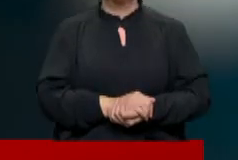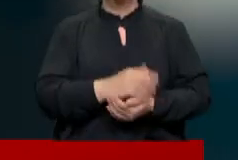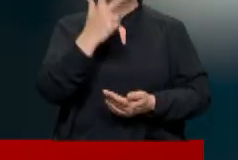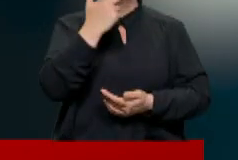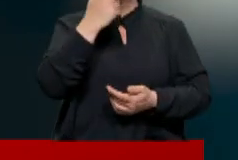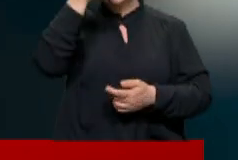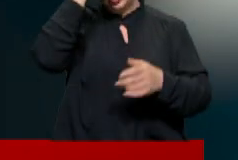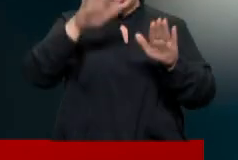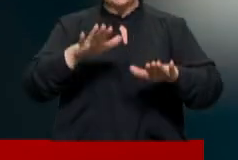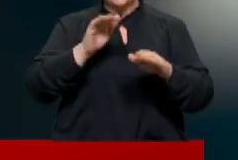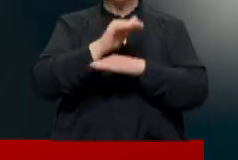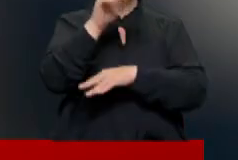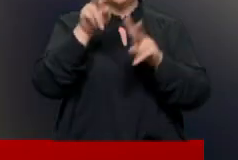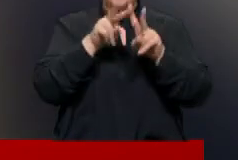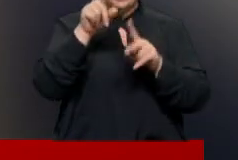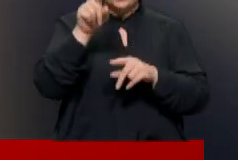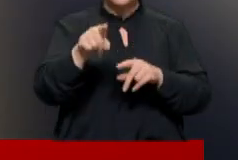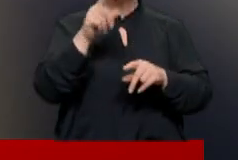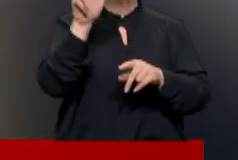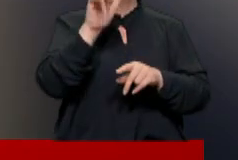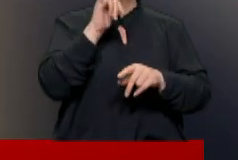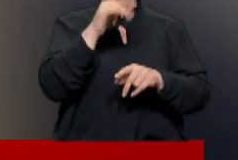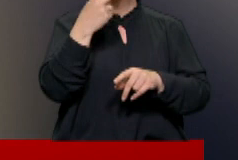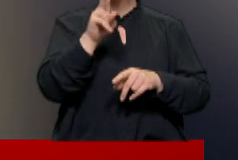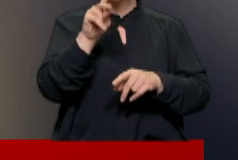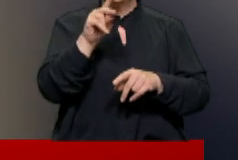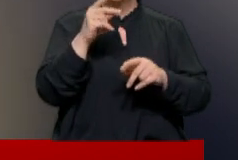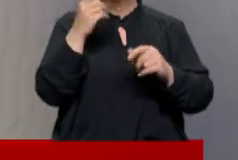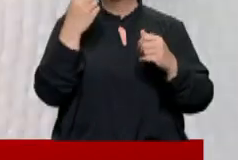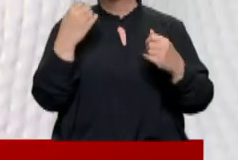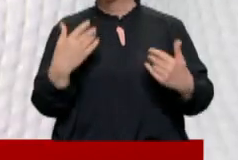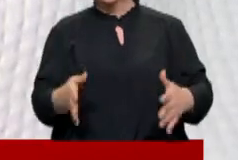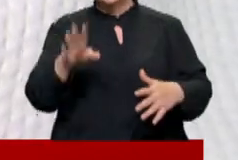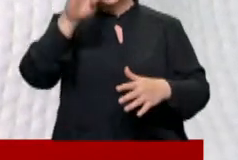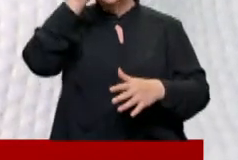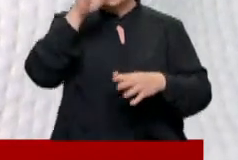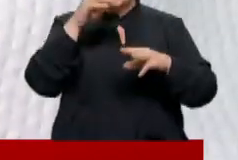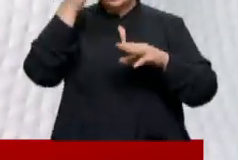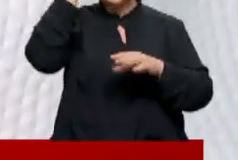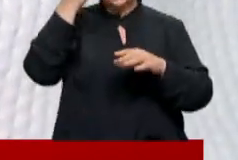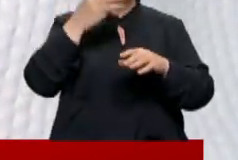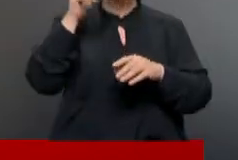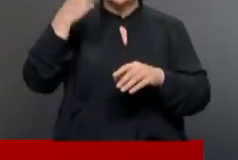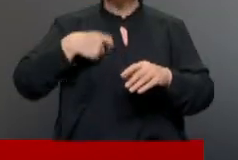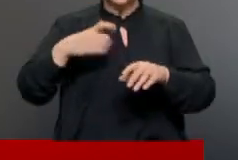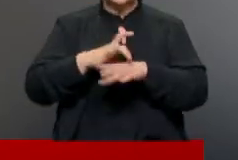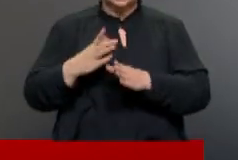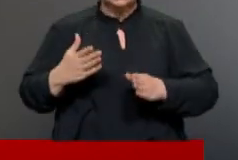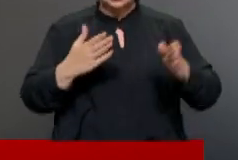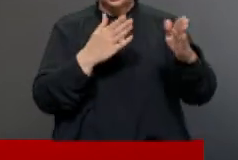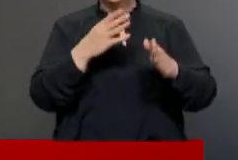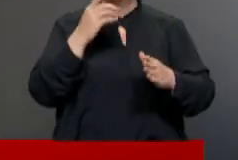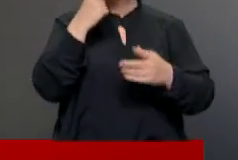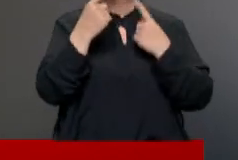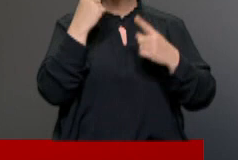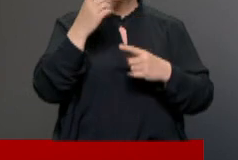3 yıldır Türkiye'de yaşıyordu Meryem Sappar. 30 Ağustos 2021'de fenalaştı. İstanbul Esenyurt'taki özel hastaneye kaldırıldı.